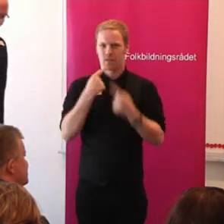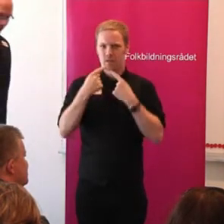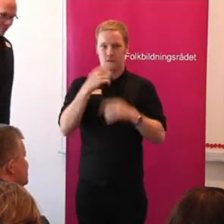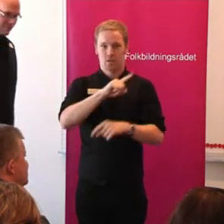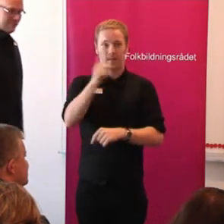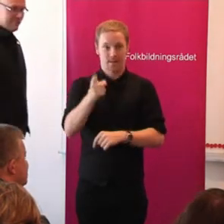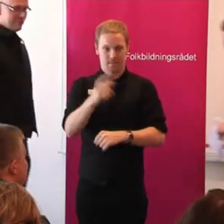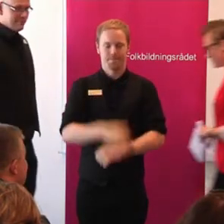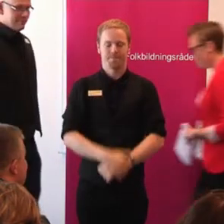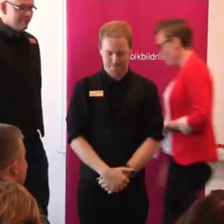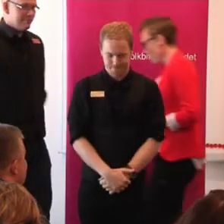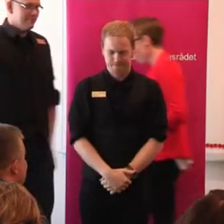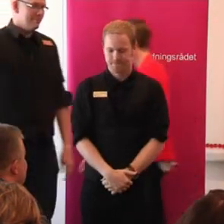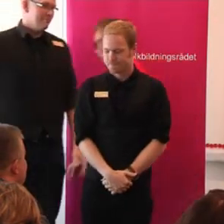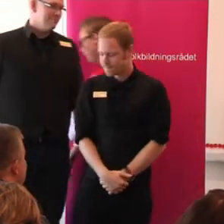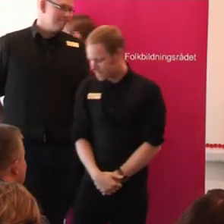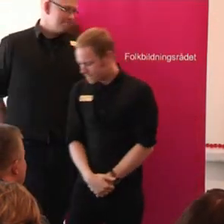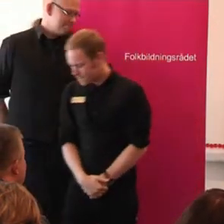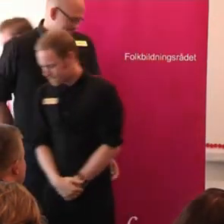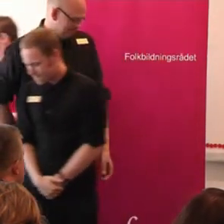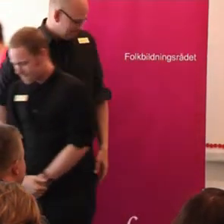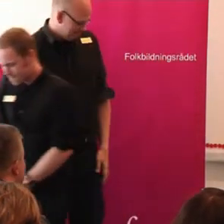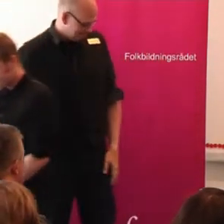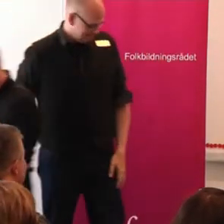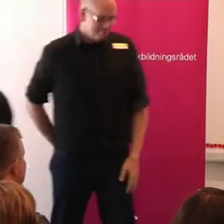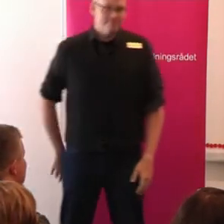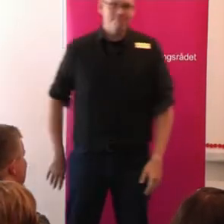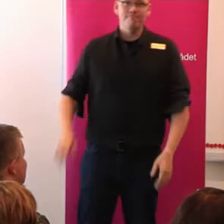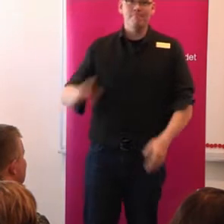mycket. Hej allihop.